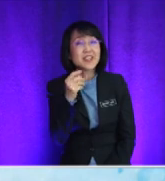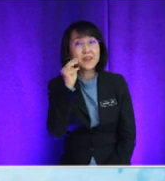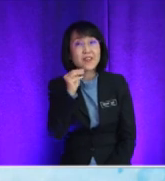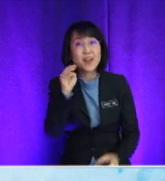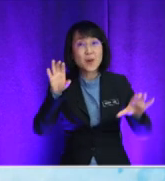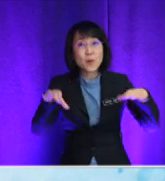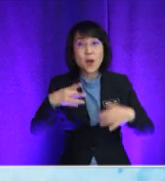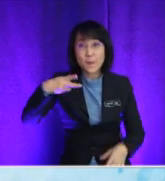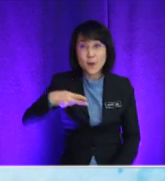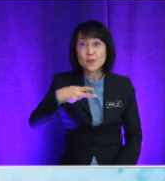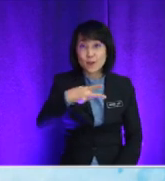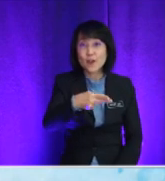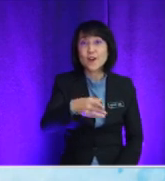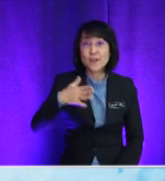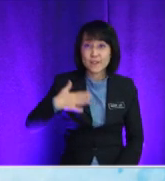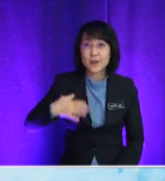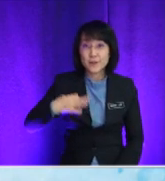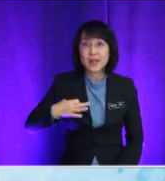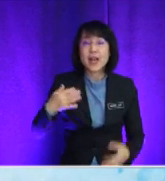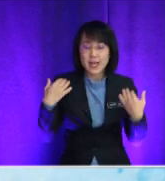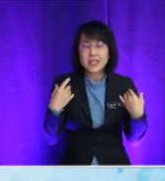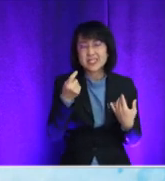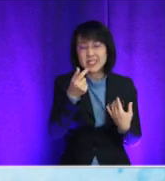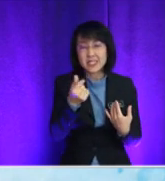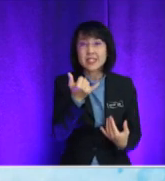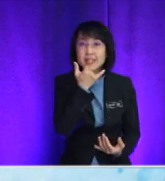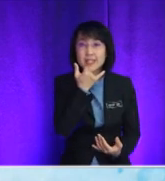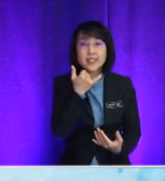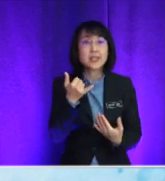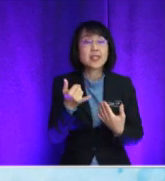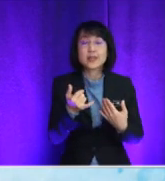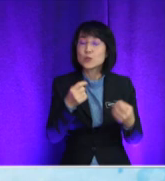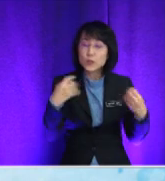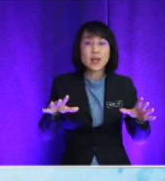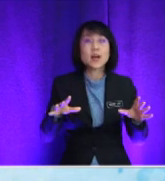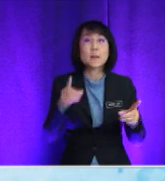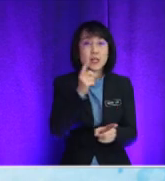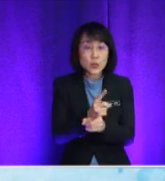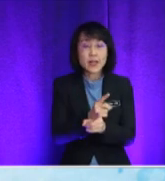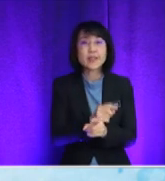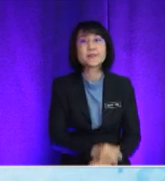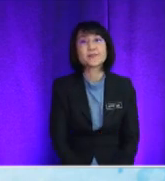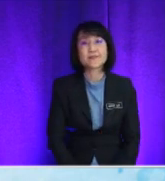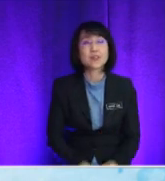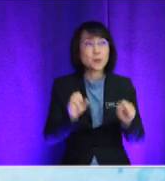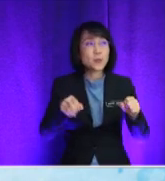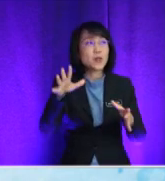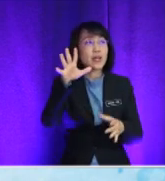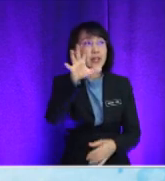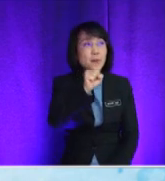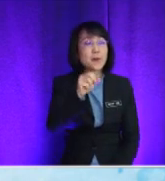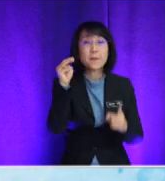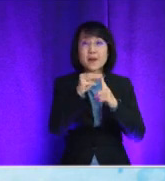potong febrik Betul tapi ada sedikit kesilapan betulkan betul boleh dapat 5 bintang